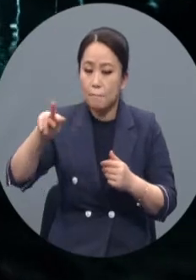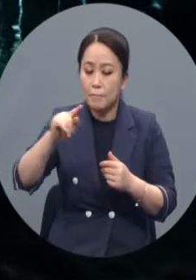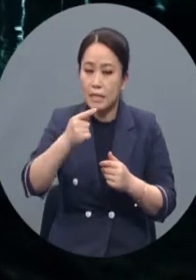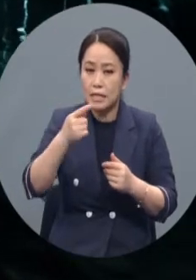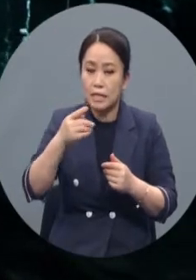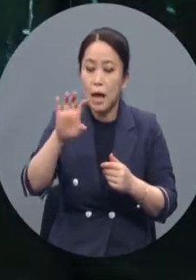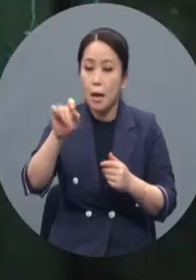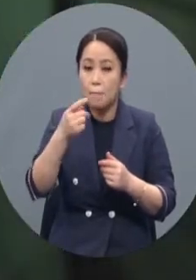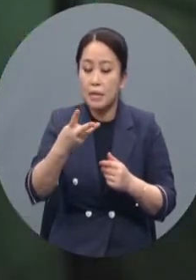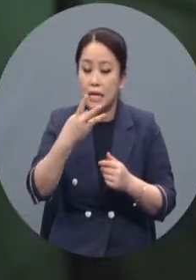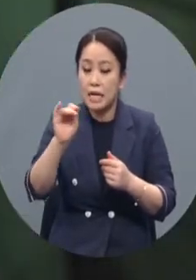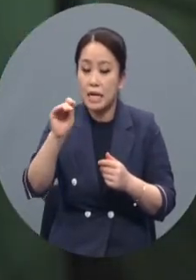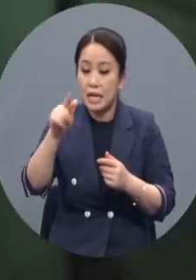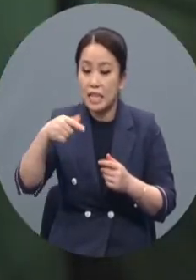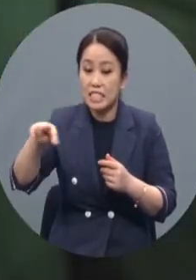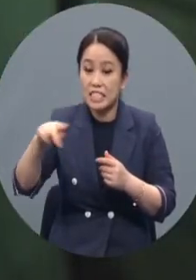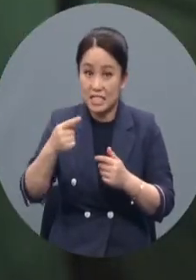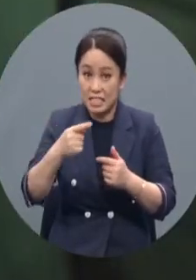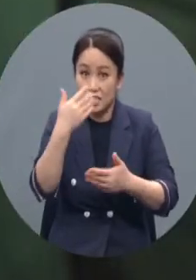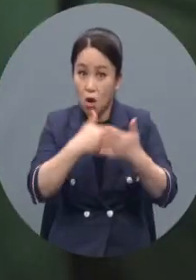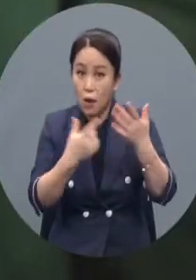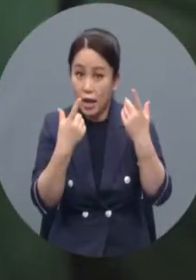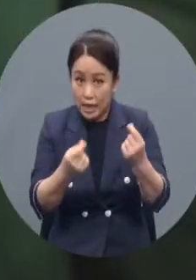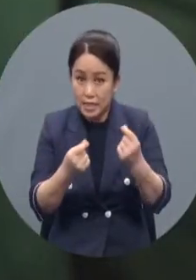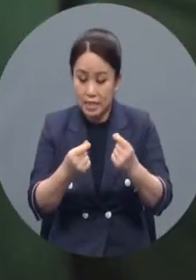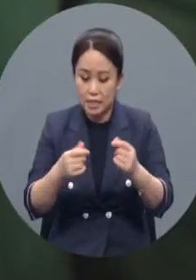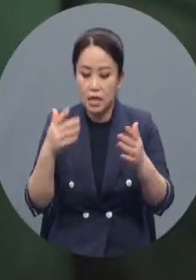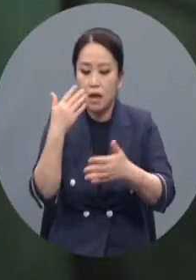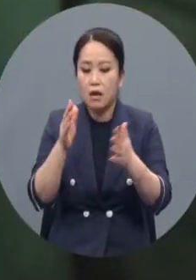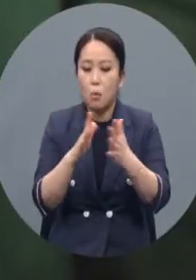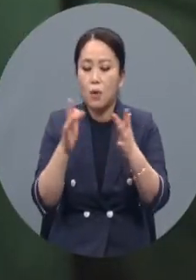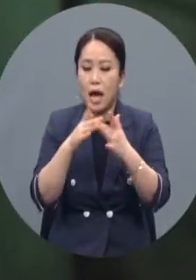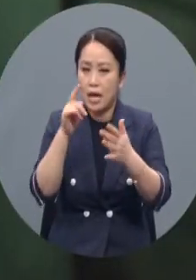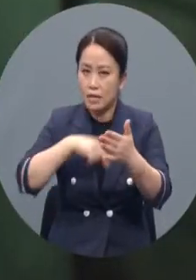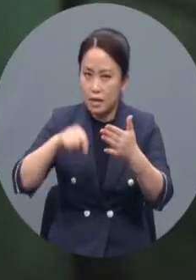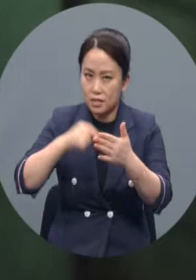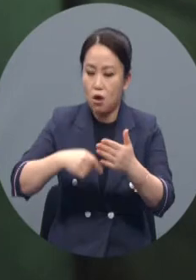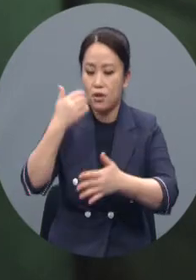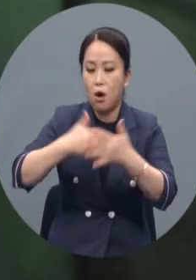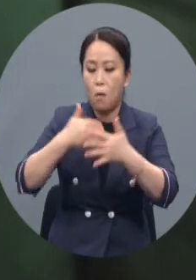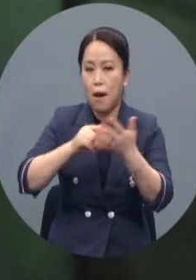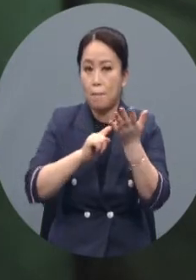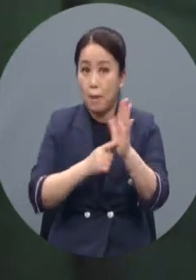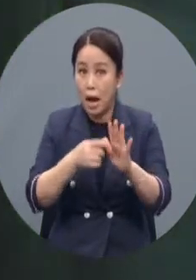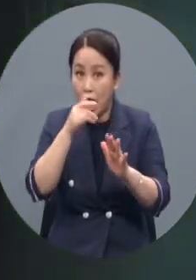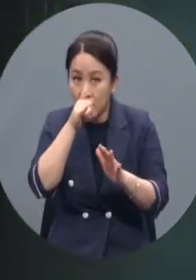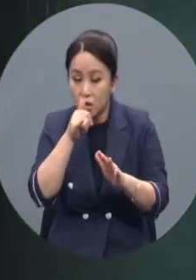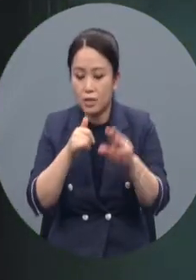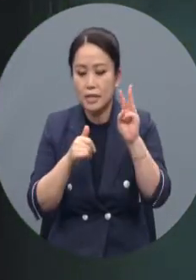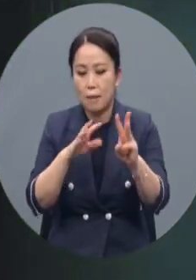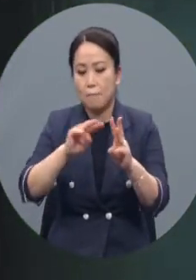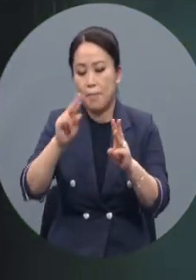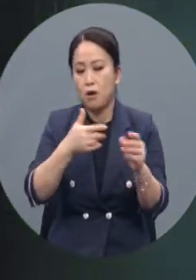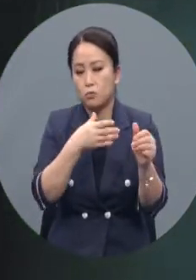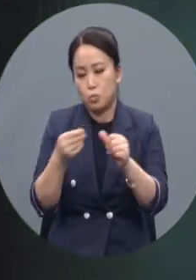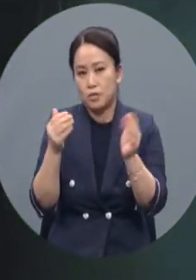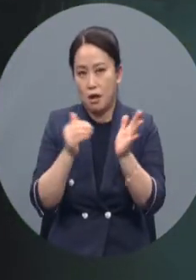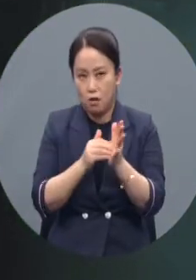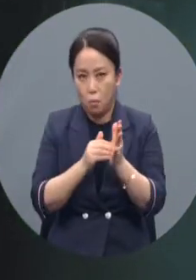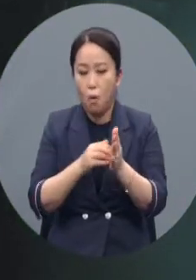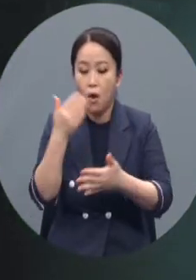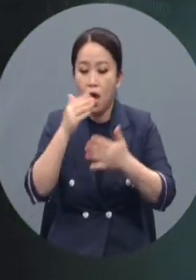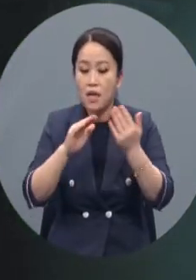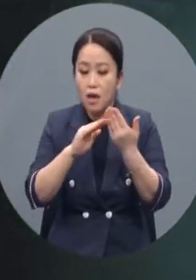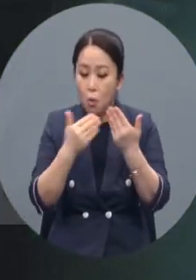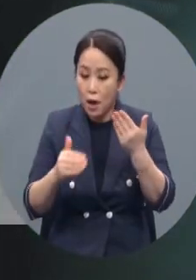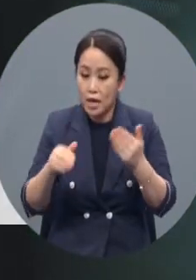동영상 스트리밍 플랫폼의 확장을 반영해 마이네임, 지옥과 같은 국내외 시리즈물 3편이 초청됐습니다. 영화의 전당 등